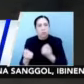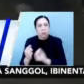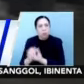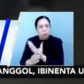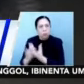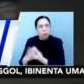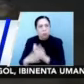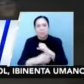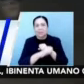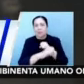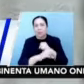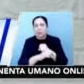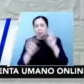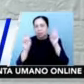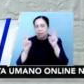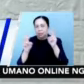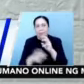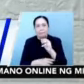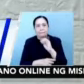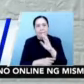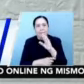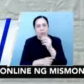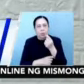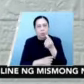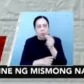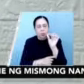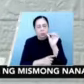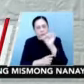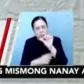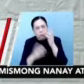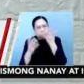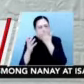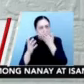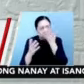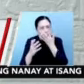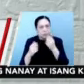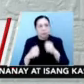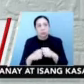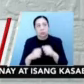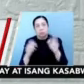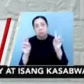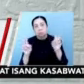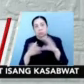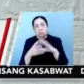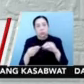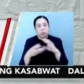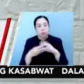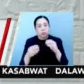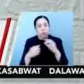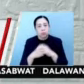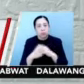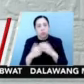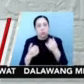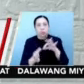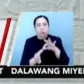nung tinatawag na microdosing eh. Tapos ang cover story nila is yung soul therapy,